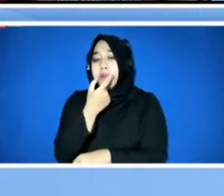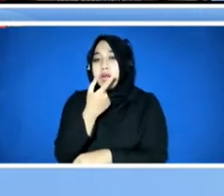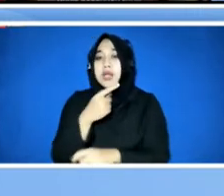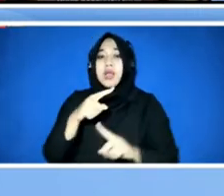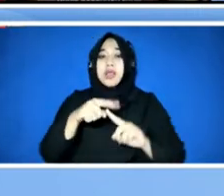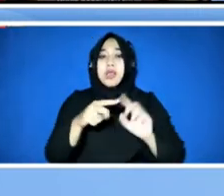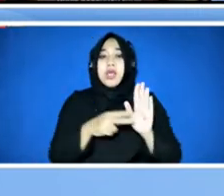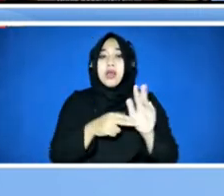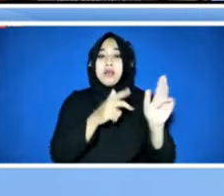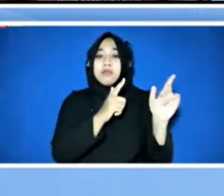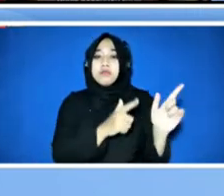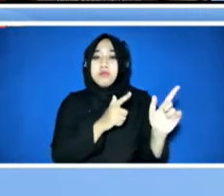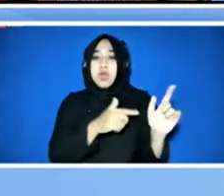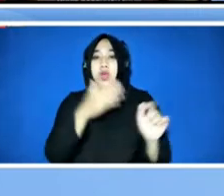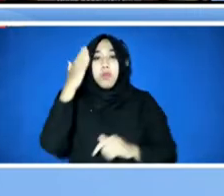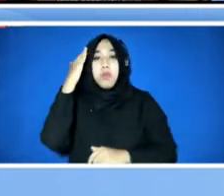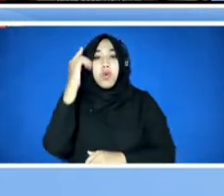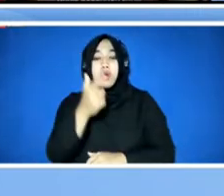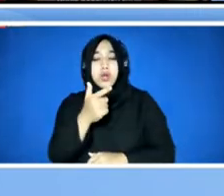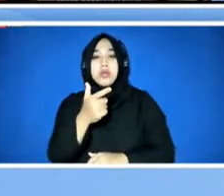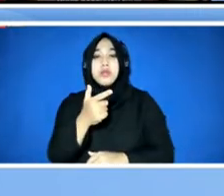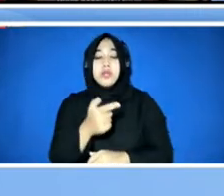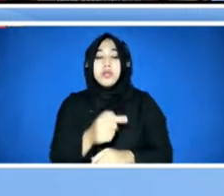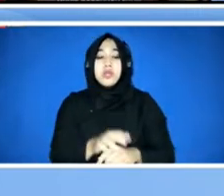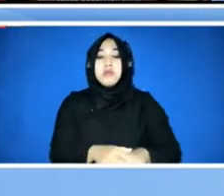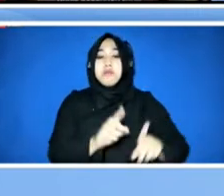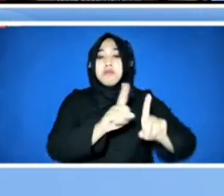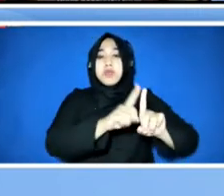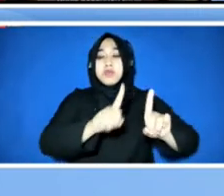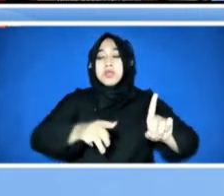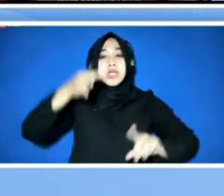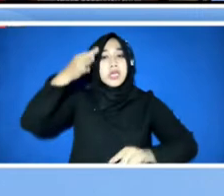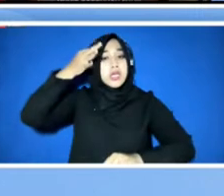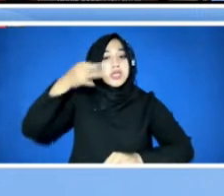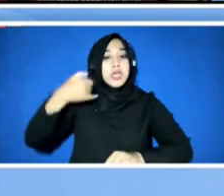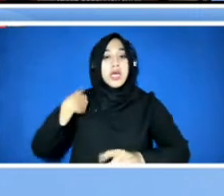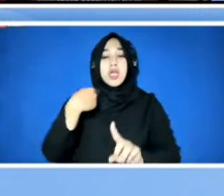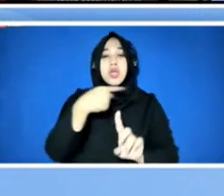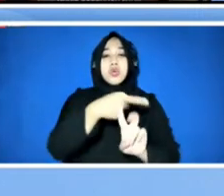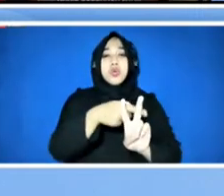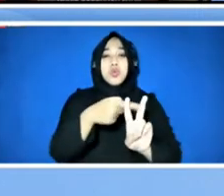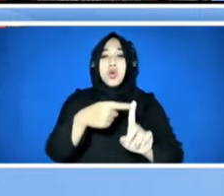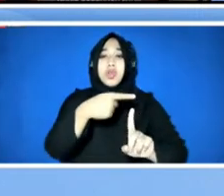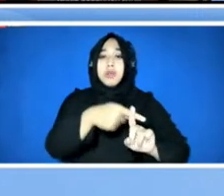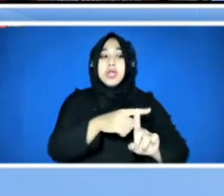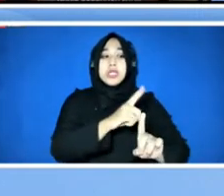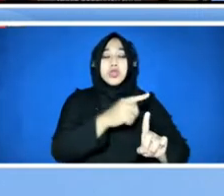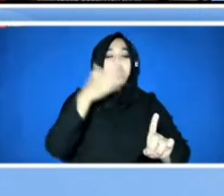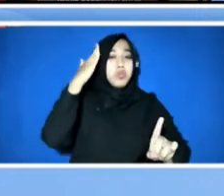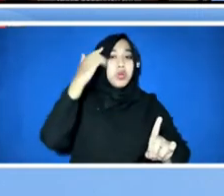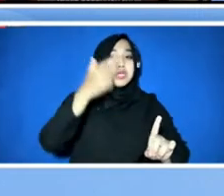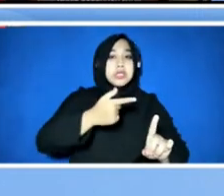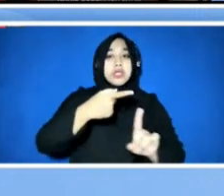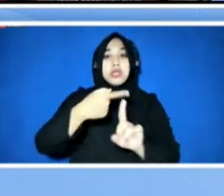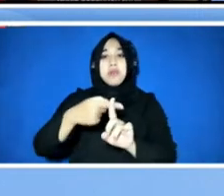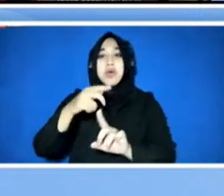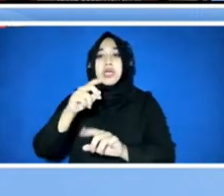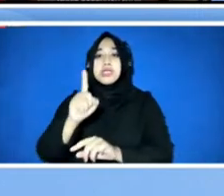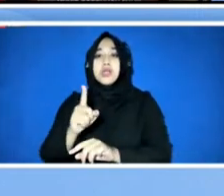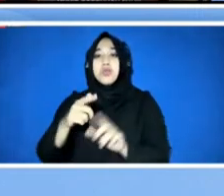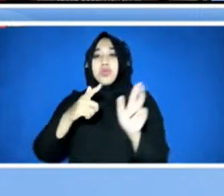Polri menerjunkan setiap desa ada dua tambahan, satu polisi, satu TNI. Kita total ada